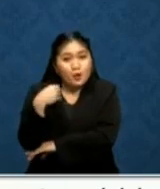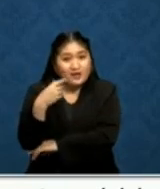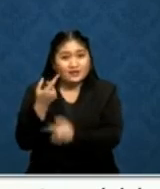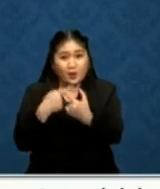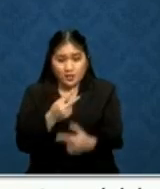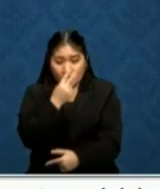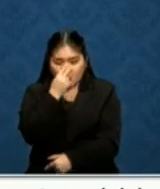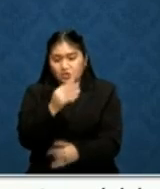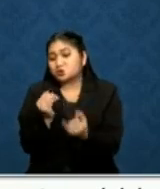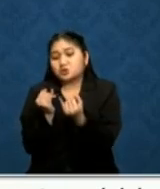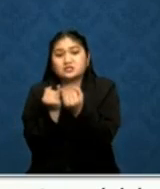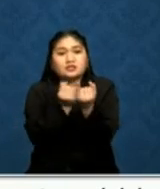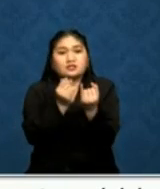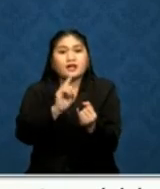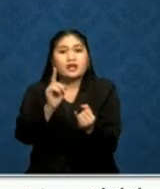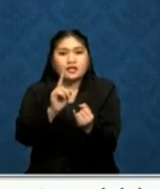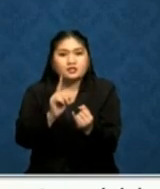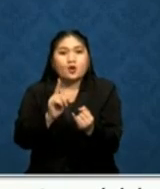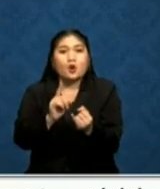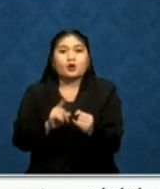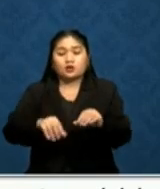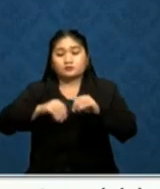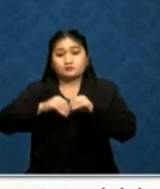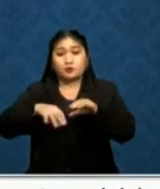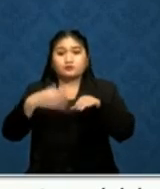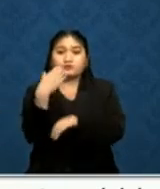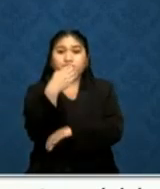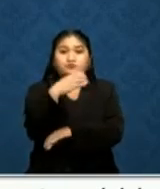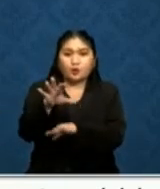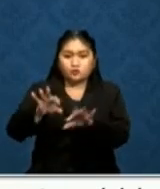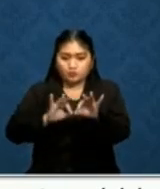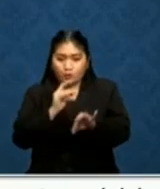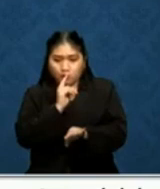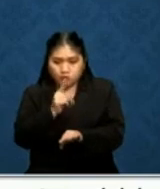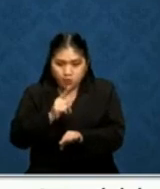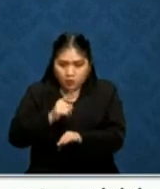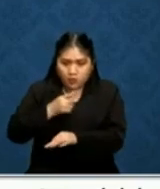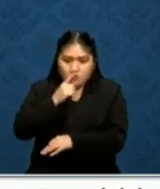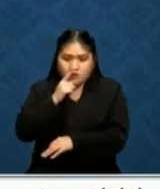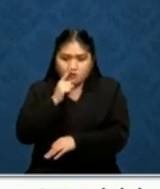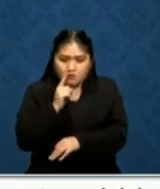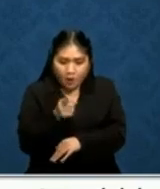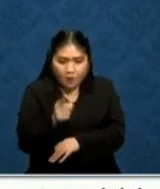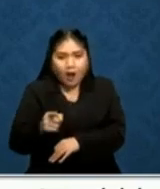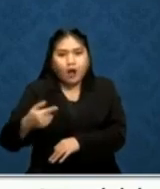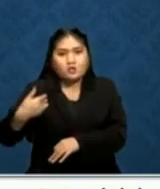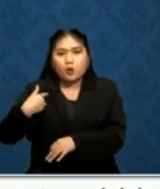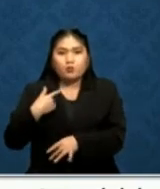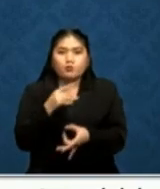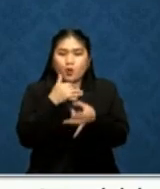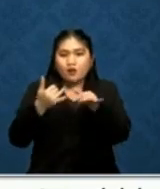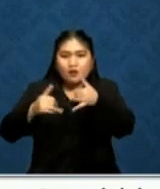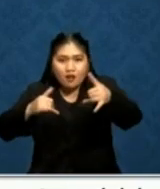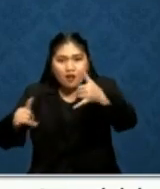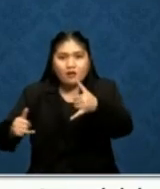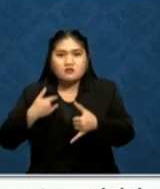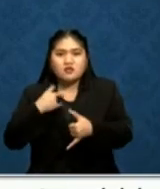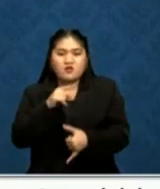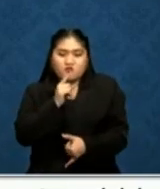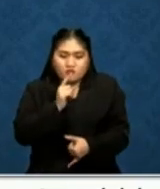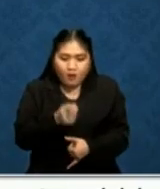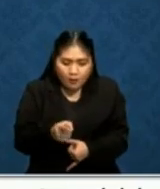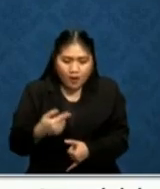คยชินนะคะก็คือเรื่องในการแสดงความคิดเห็นในเชิงดูถูกเหยียดหยามรสนิยมทางเพศล้อเลียนเพศสภาพ